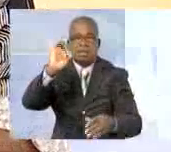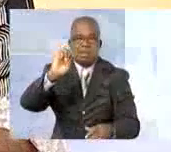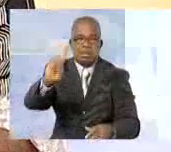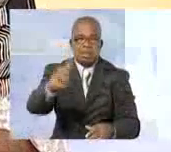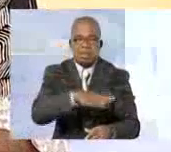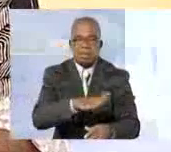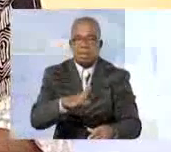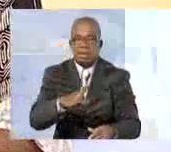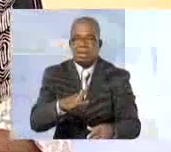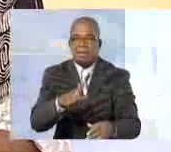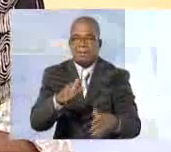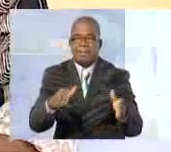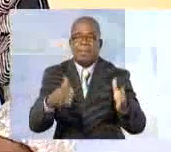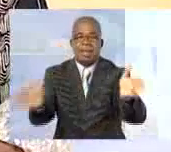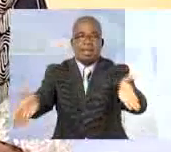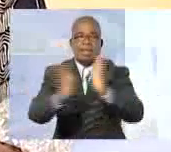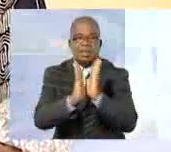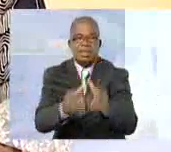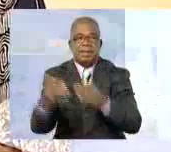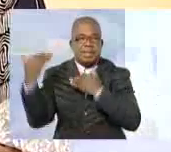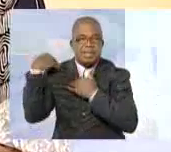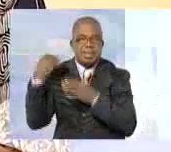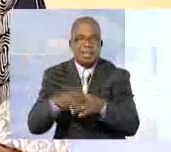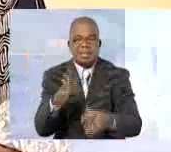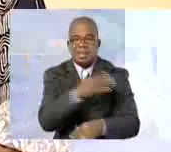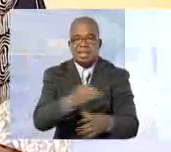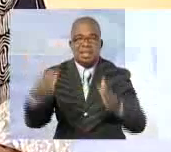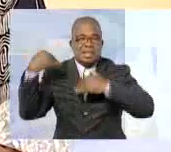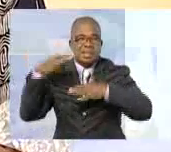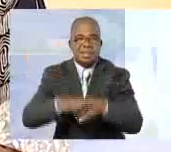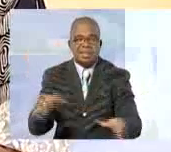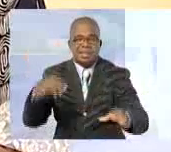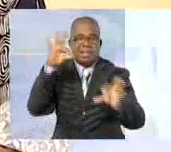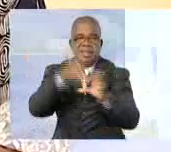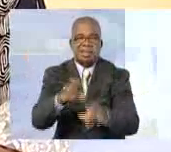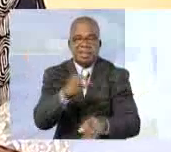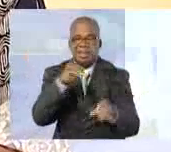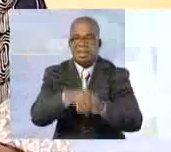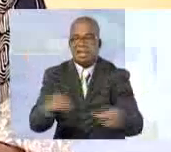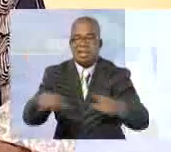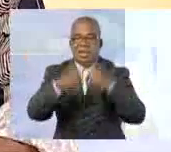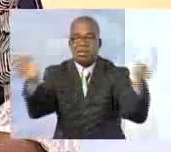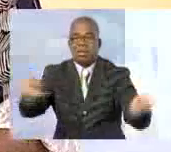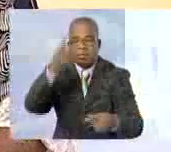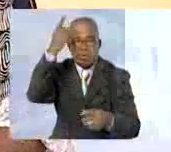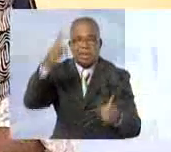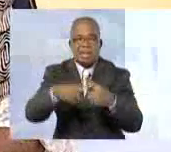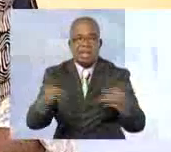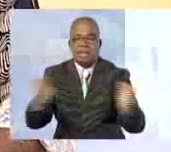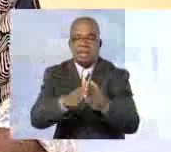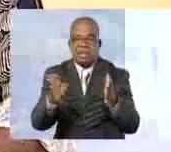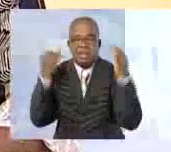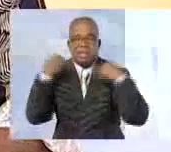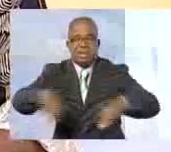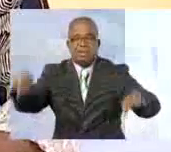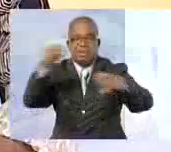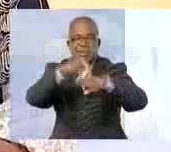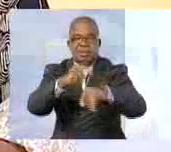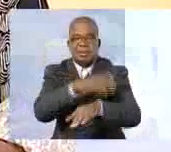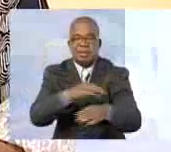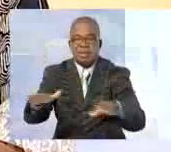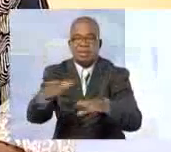Youssouf Bakayoko, invite les responsables chargés des élections au sein des partis politiques à une réunion d'information sur